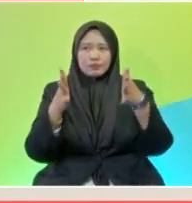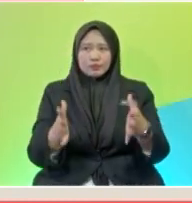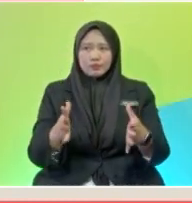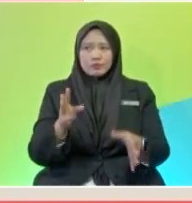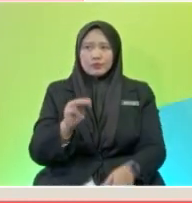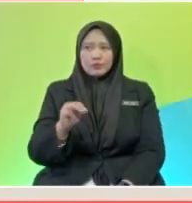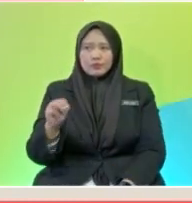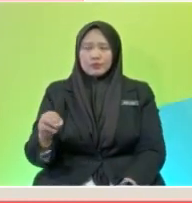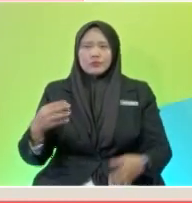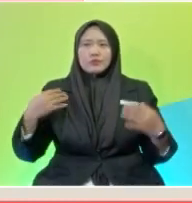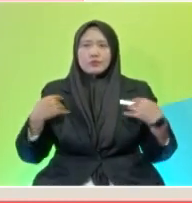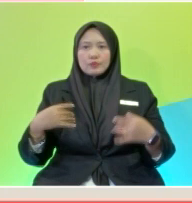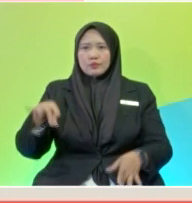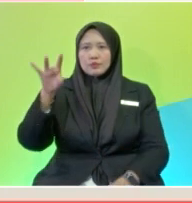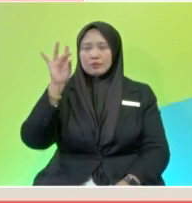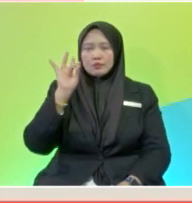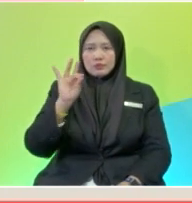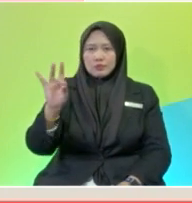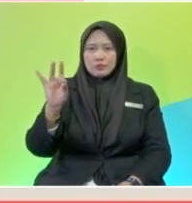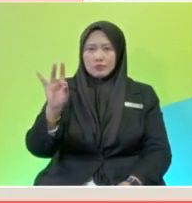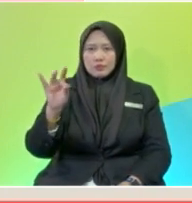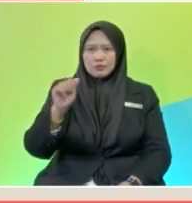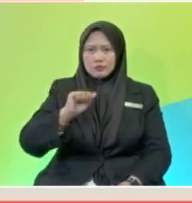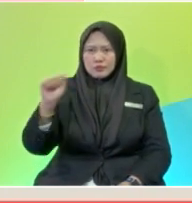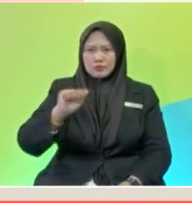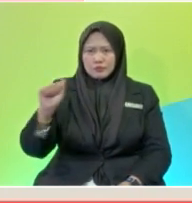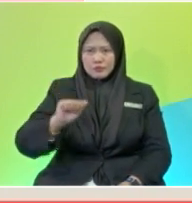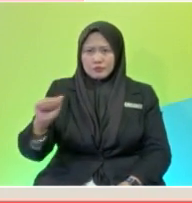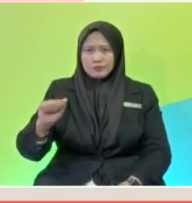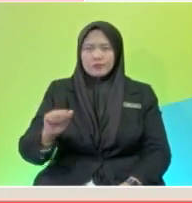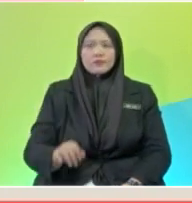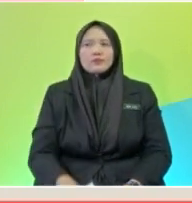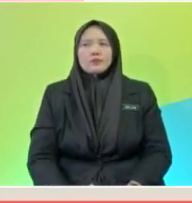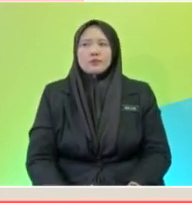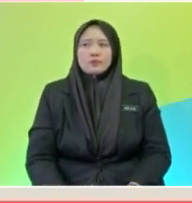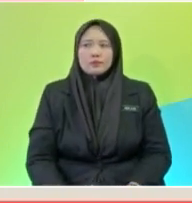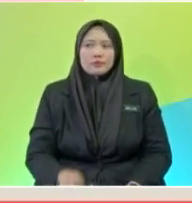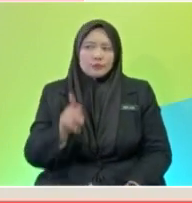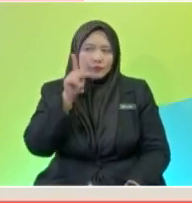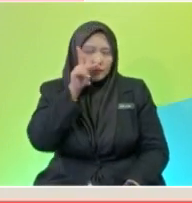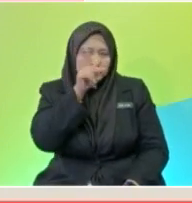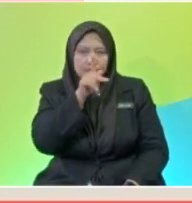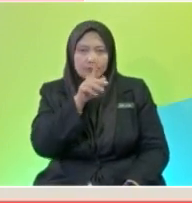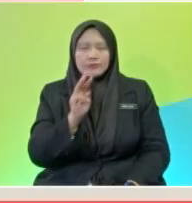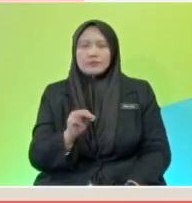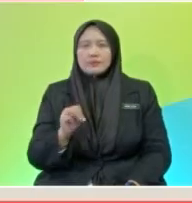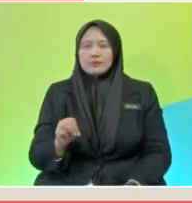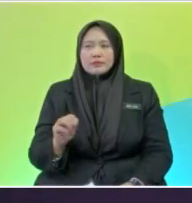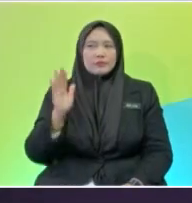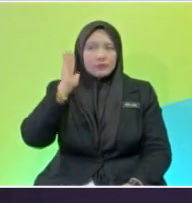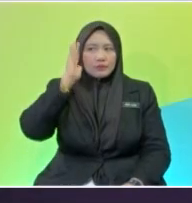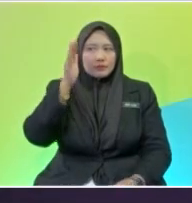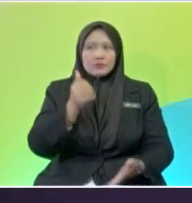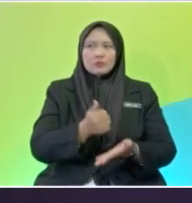kita delapan oke tolong tampal kan pemadam tuh